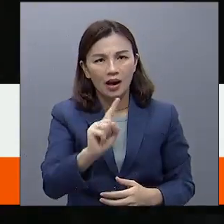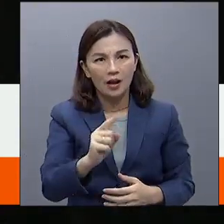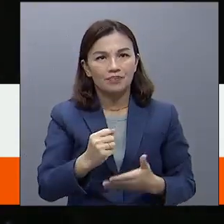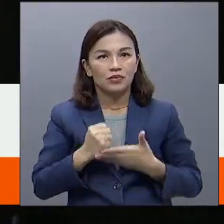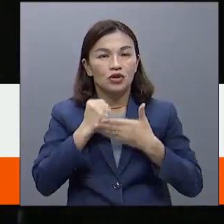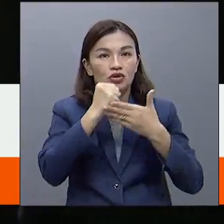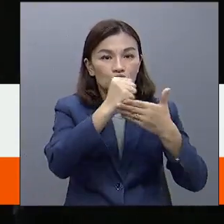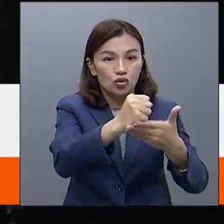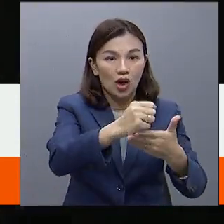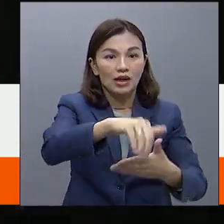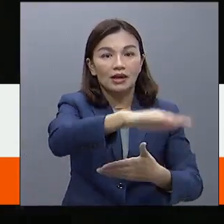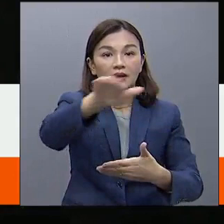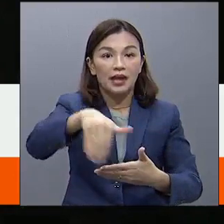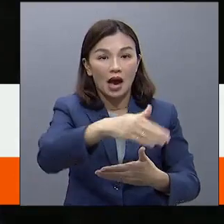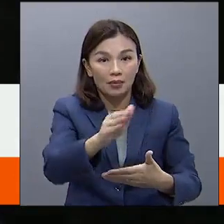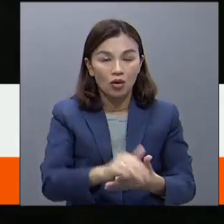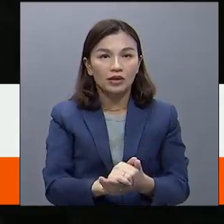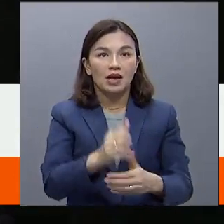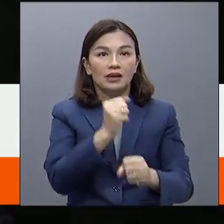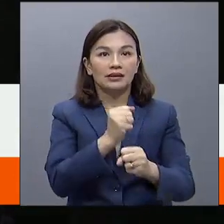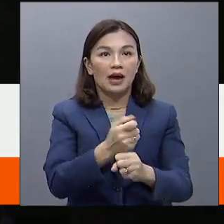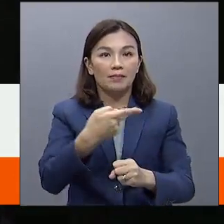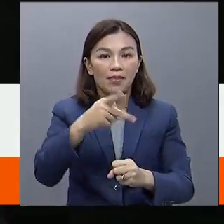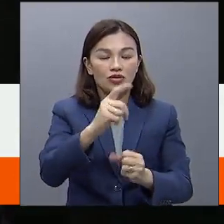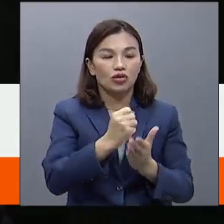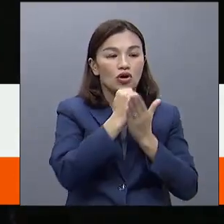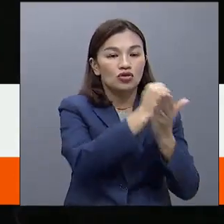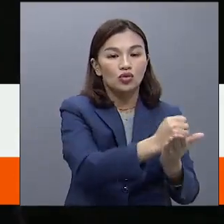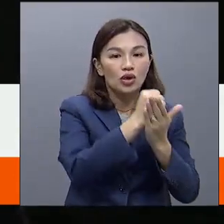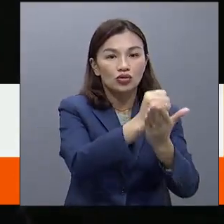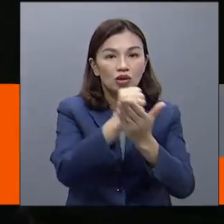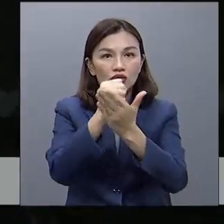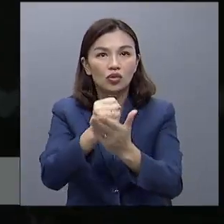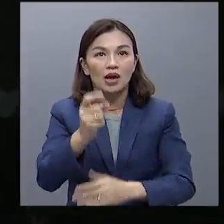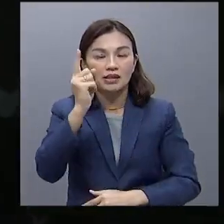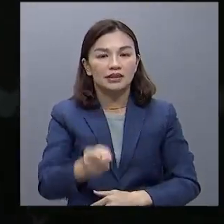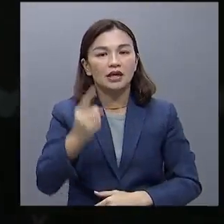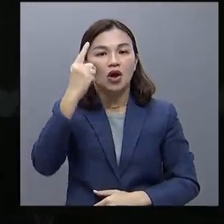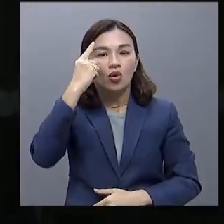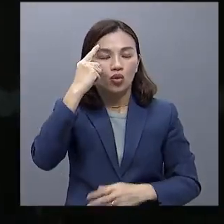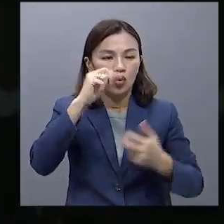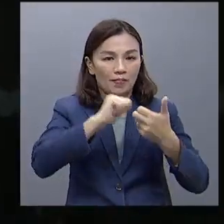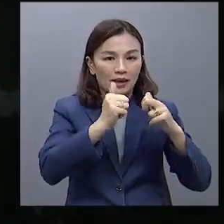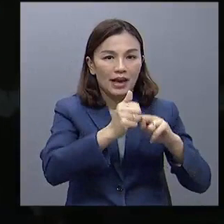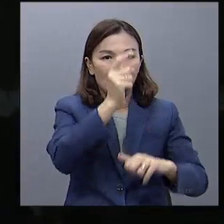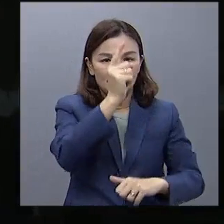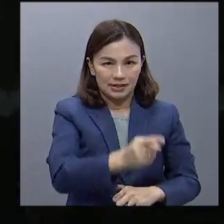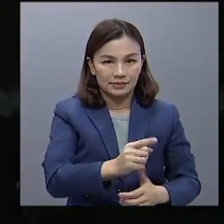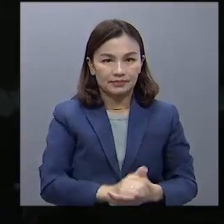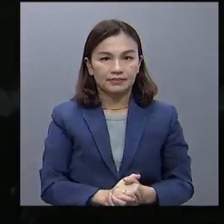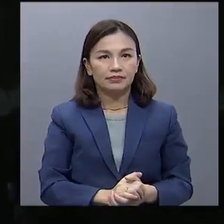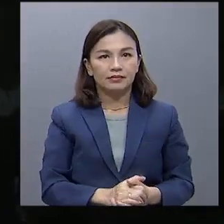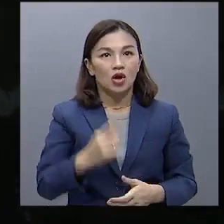นตัวแทนเหล่านั้นเนี่ยจะได้ทำประโยชน์ให้กับพี่น้องโดยตรงรู้ปัญหาของพี่น้องโดยตรงแล้ว